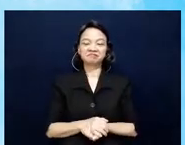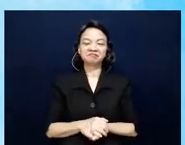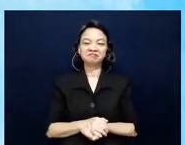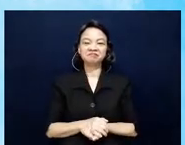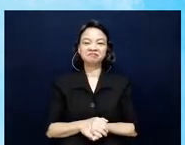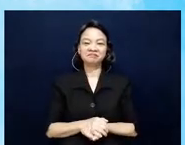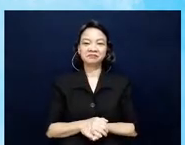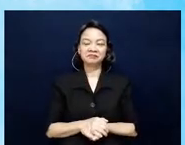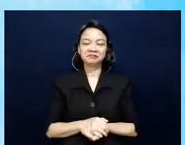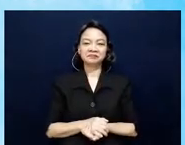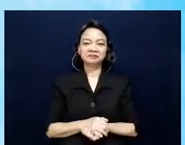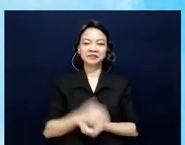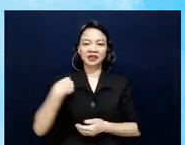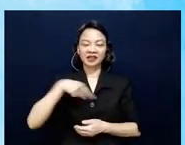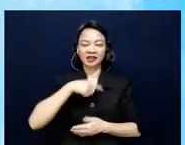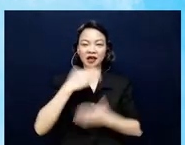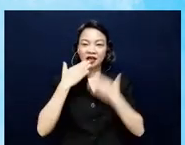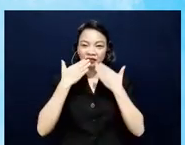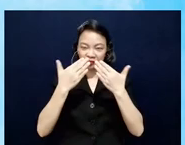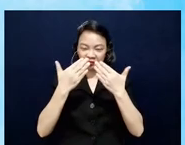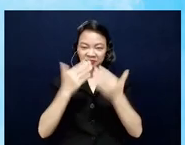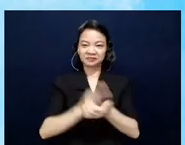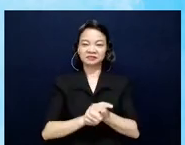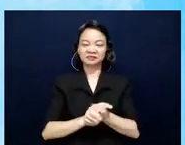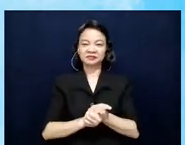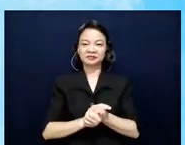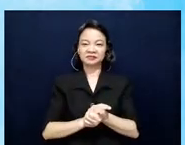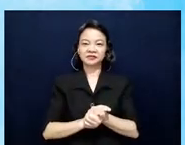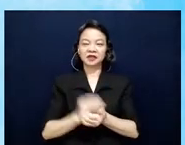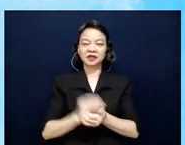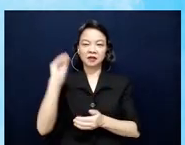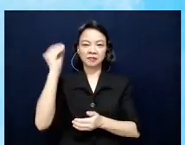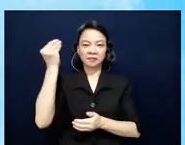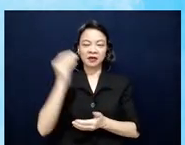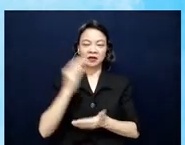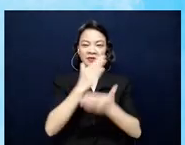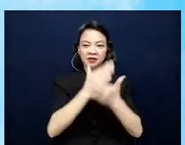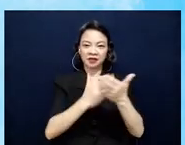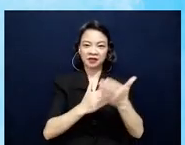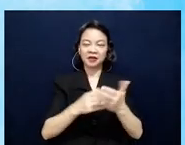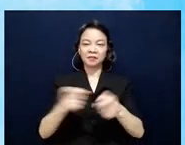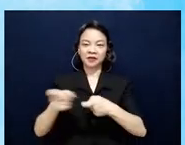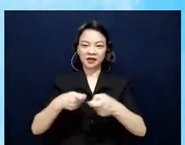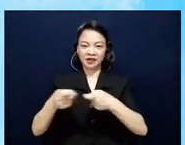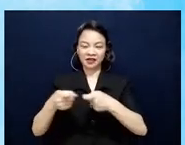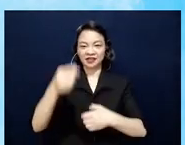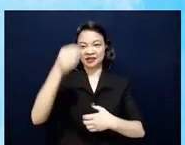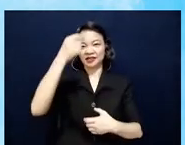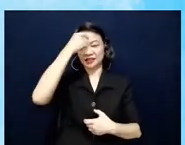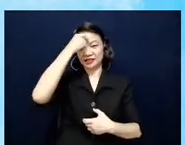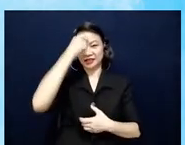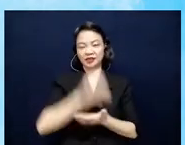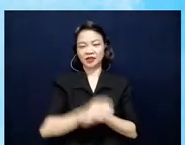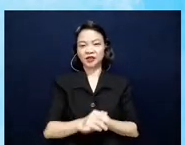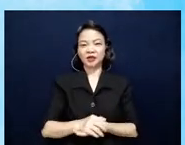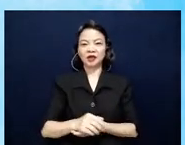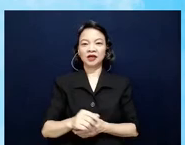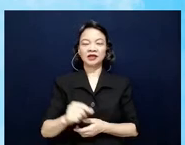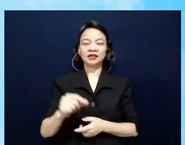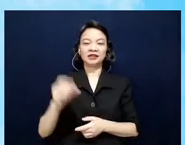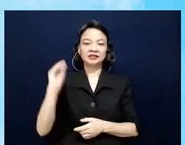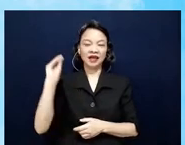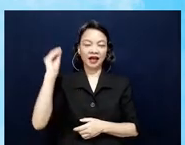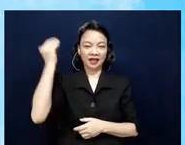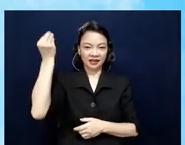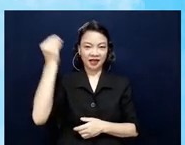dengan sambutan ini dari Kepala Bidang Pencegahan dan Pengendalian Penyakit dari Dinas Kesehatan Provinsi DKI Jakarta. Ada Ibu